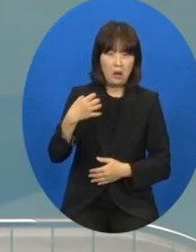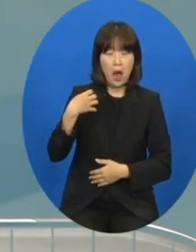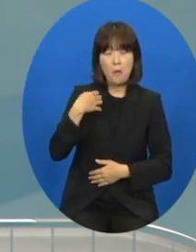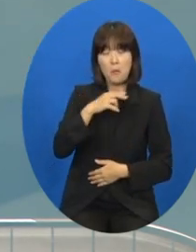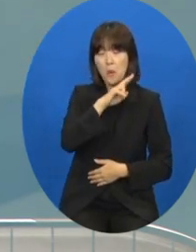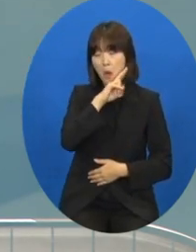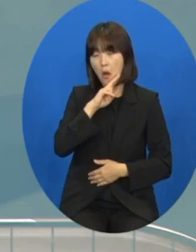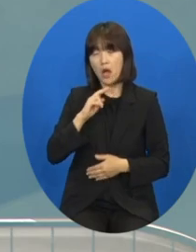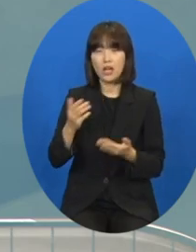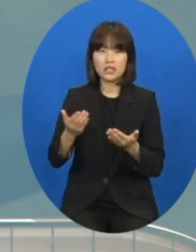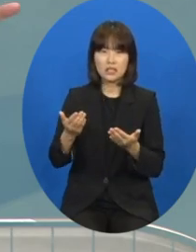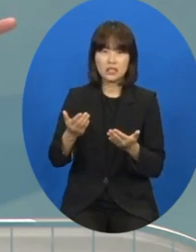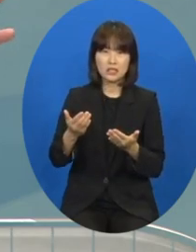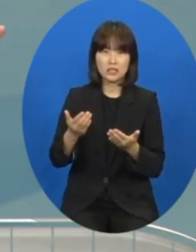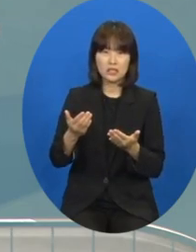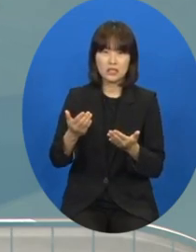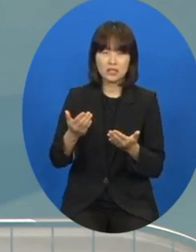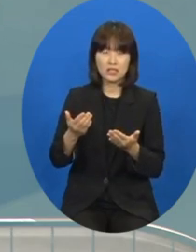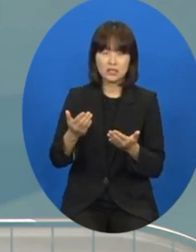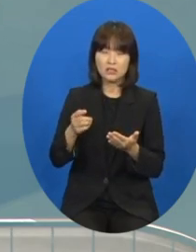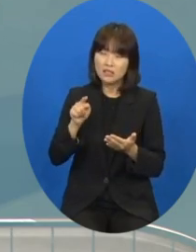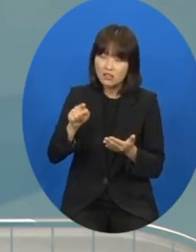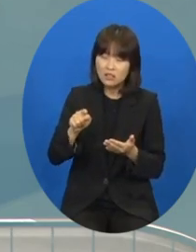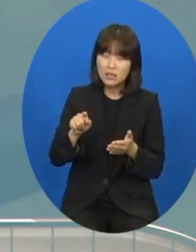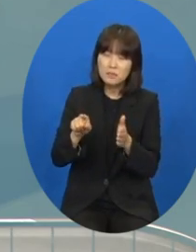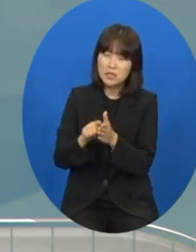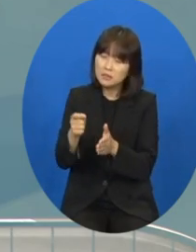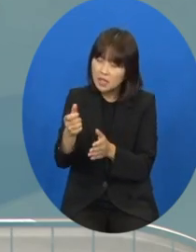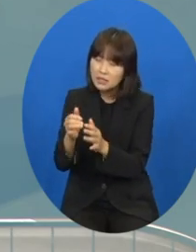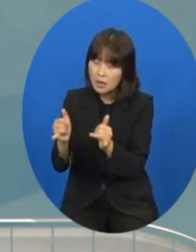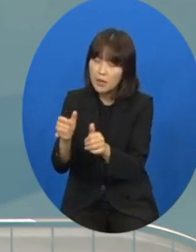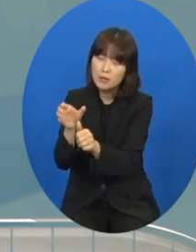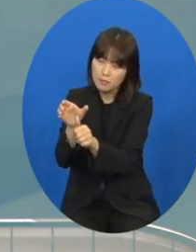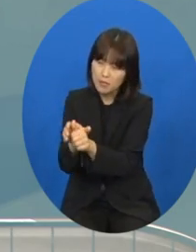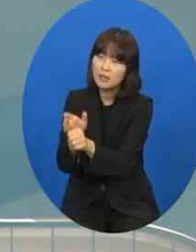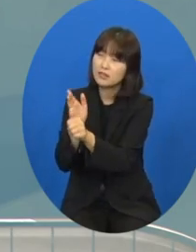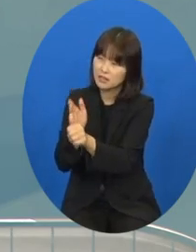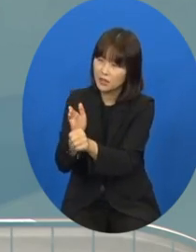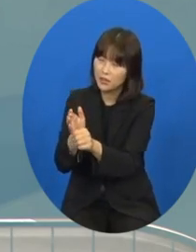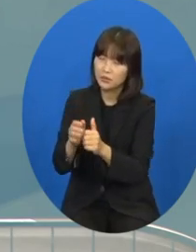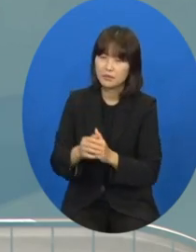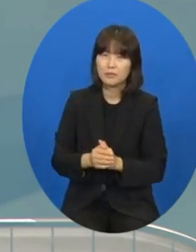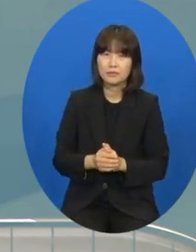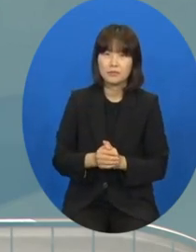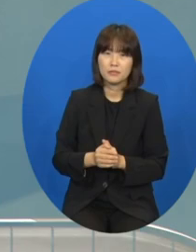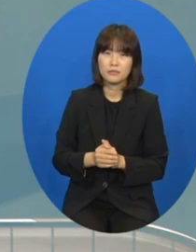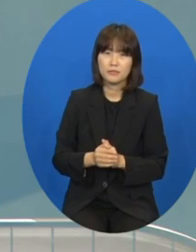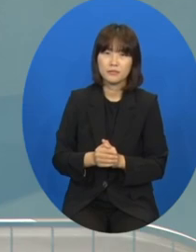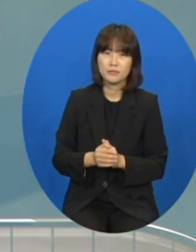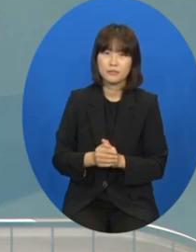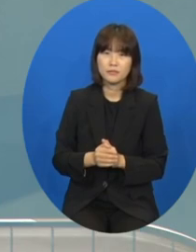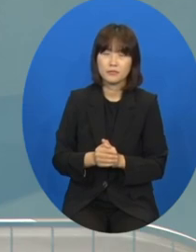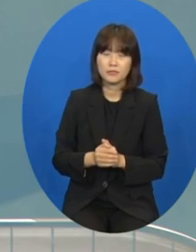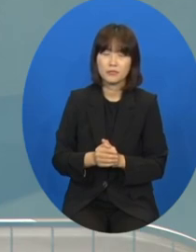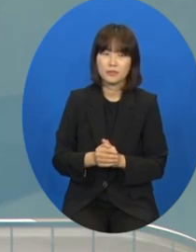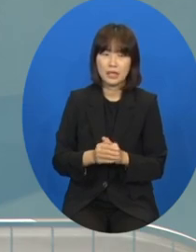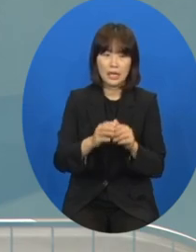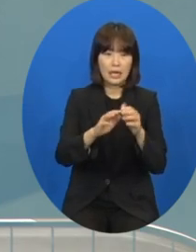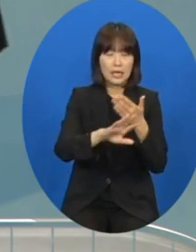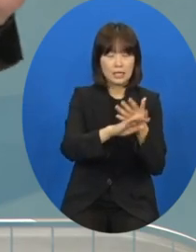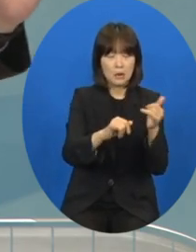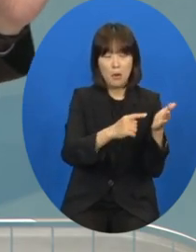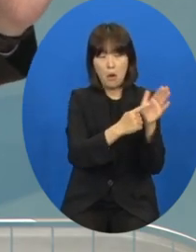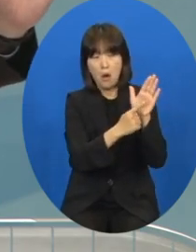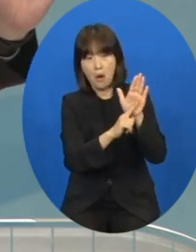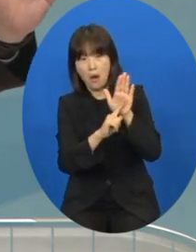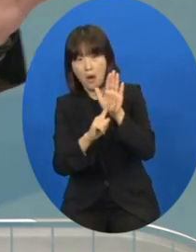일, 믿음 작은 사람에게 맡기세요. 그렇게 해야만 의미를 갖는 사람, 의욕을 갖는 사람, 그런